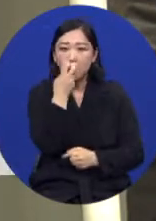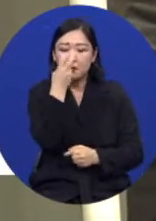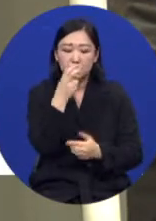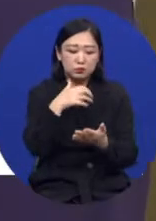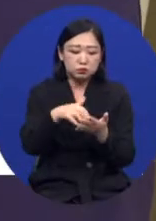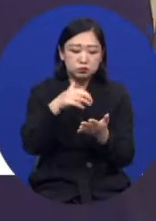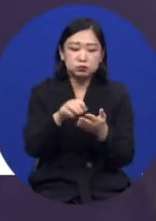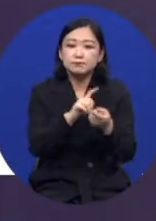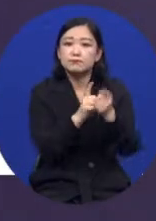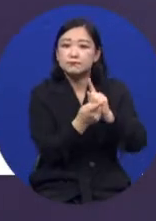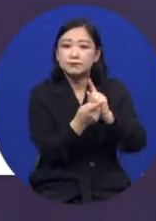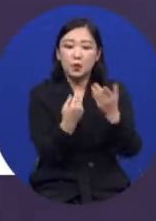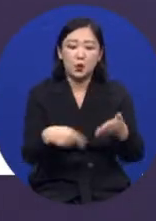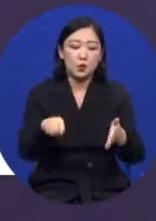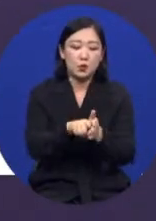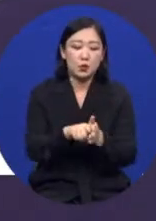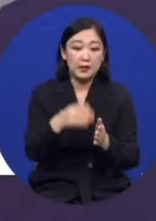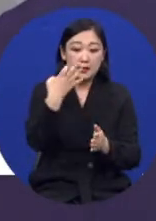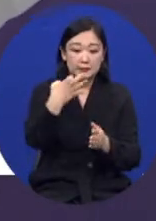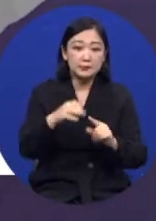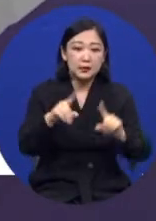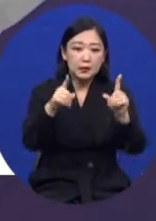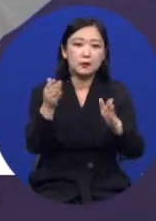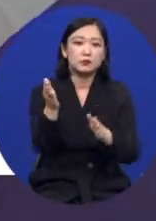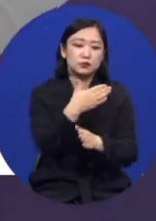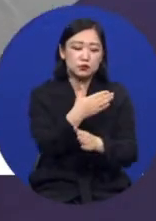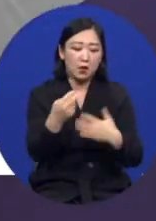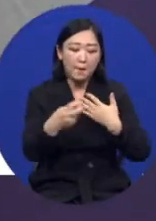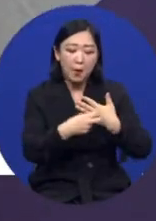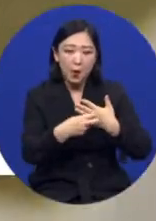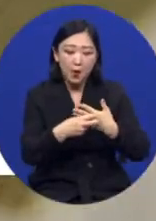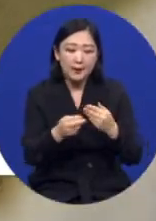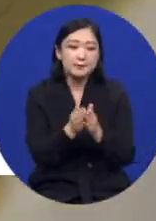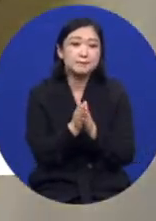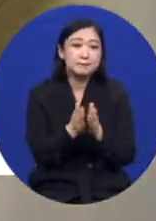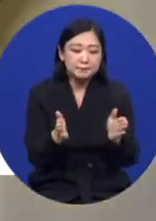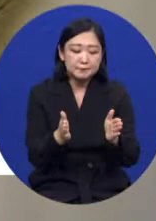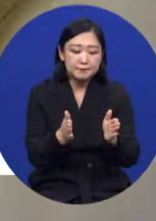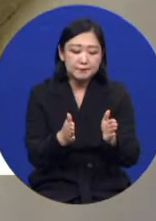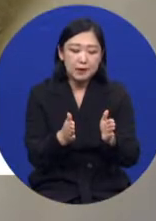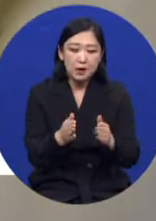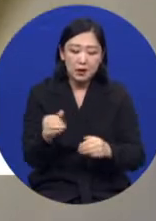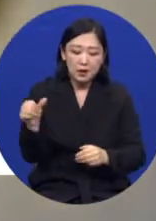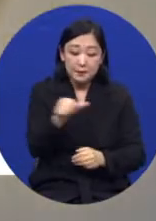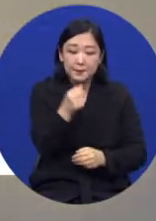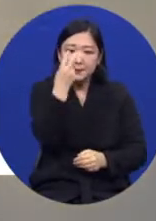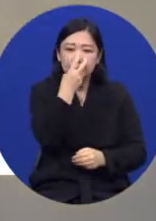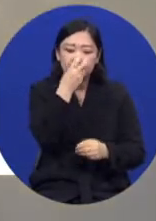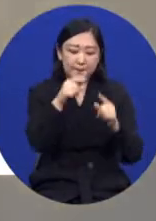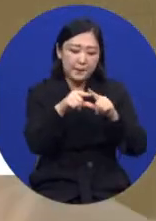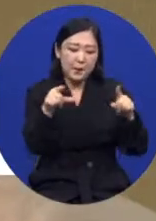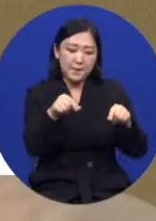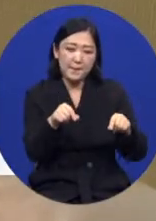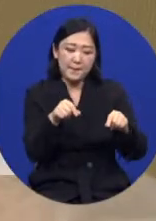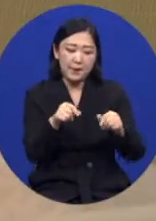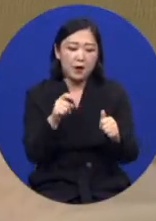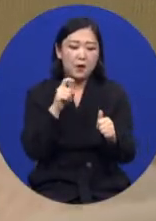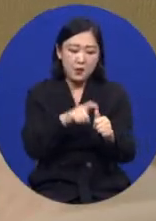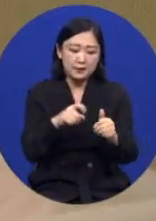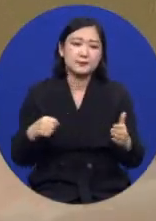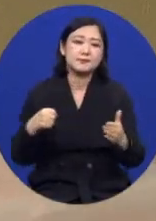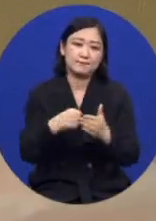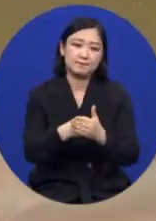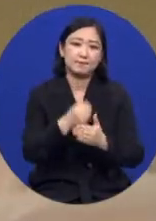수요에 대응하기 위해 오는 14일부터는 병의원에서 실시하는 전문가 신속 항원 검사로도 확진